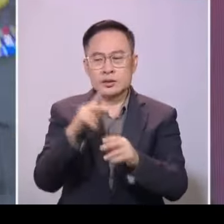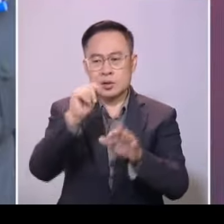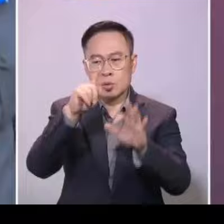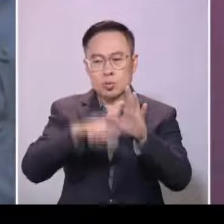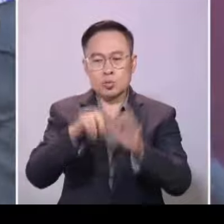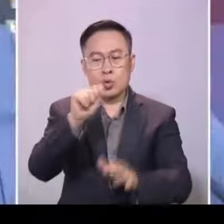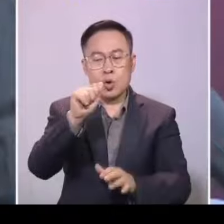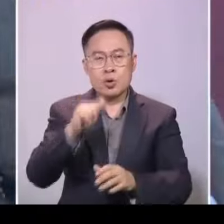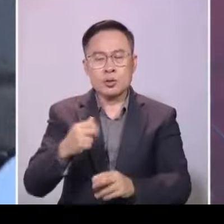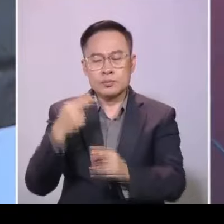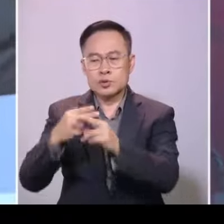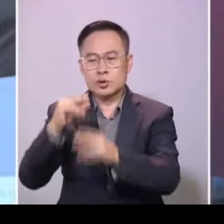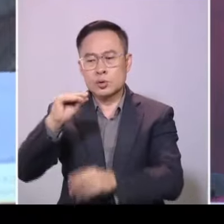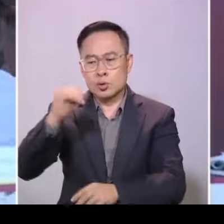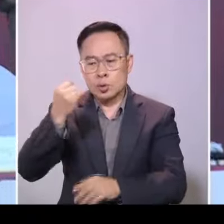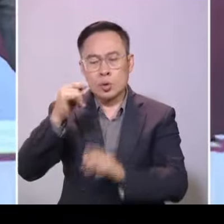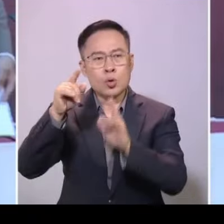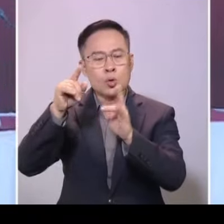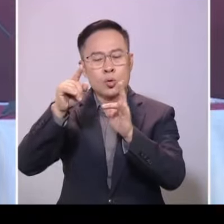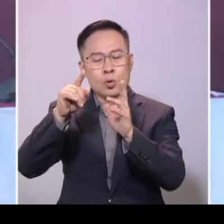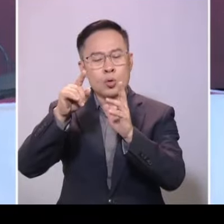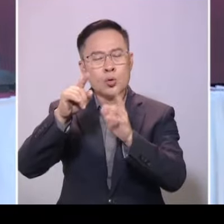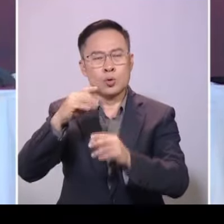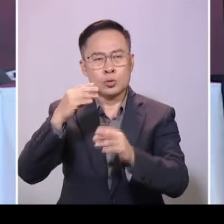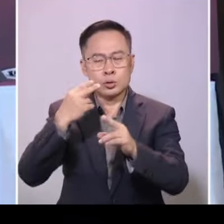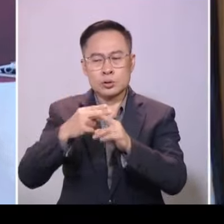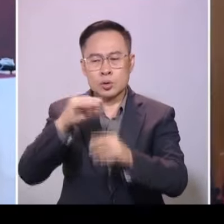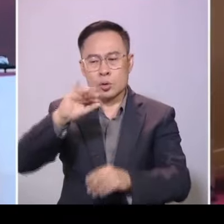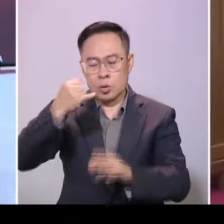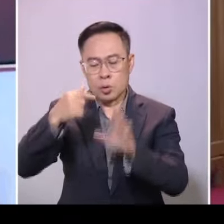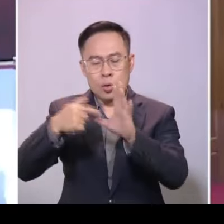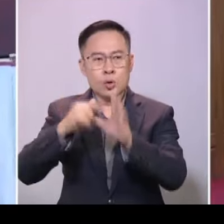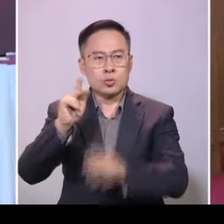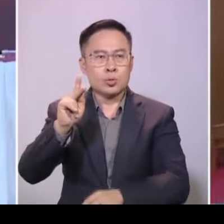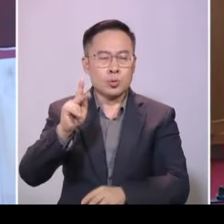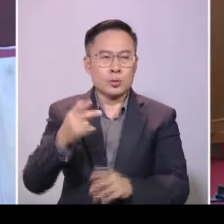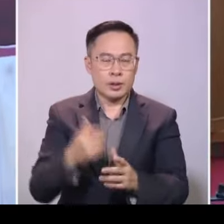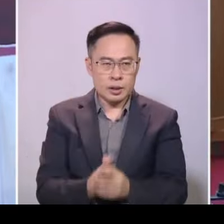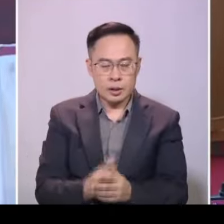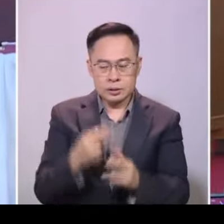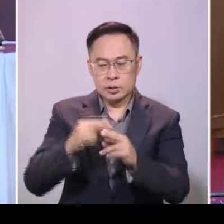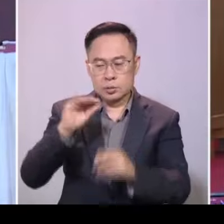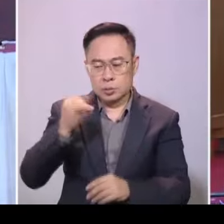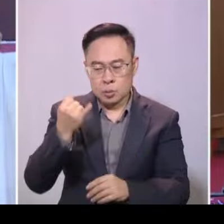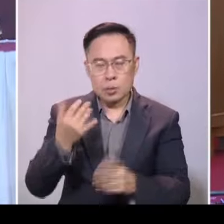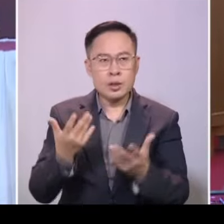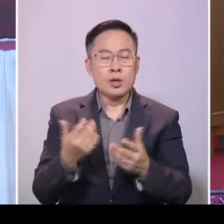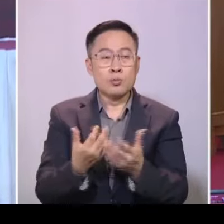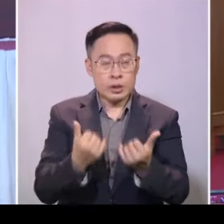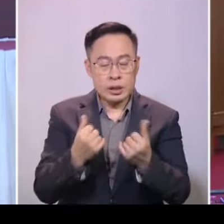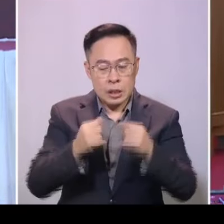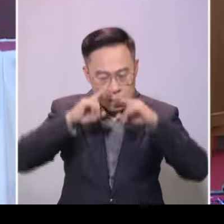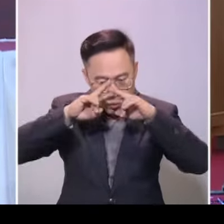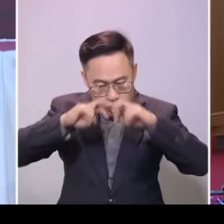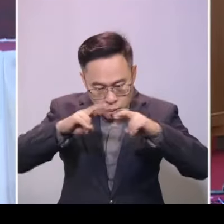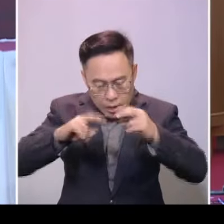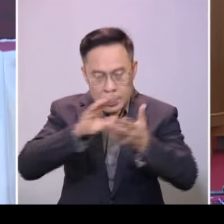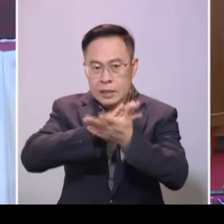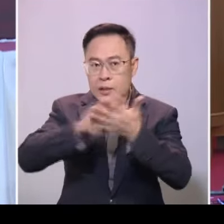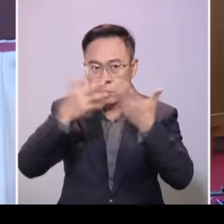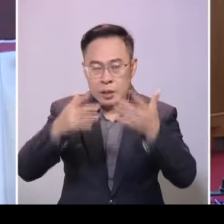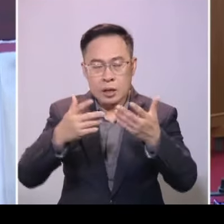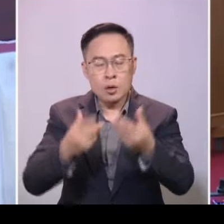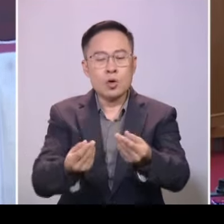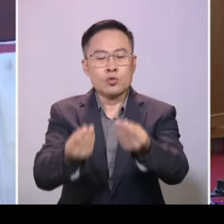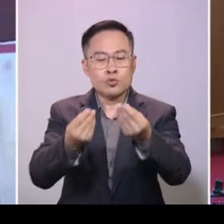กันได้นะครับนายกบอกว่าทางคุณชัดชัยพรหมเลิศประธานคณะกรรมการเนี่ยได้รายงานผลสอบเป็นที่เรียบร้อยแล้วนะครับโด